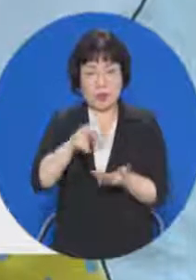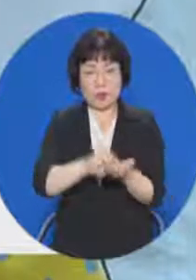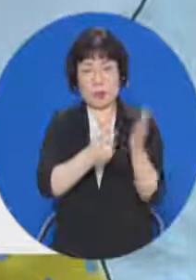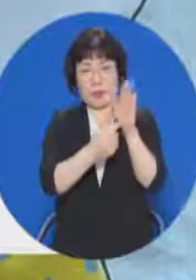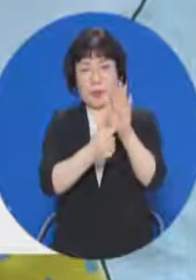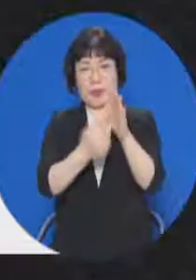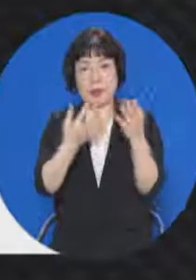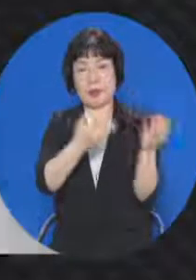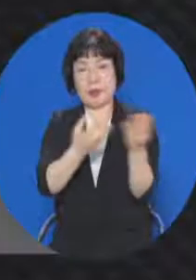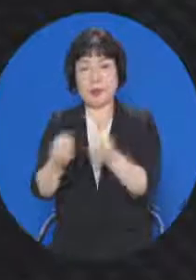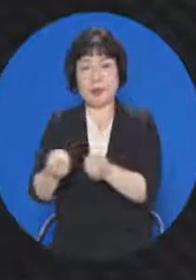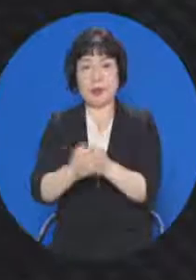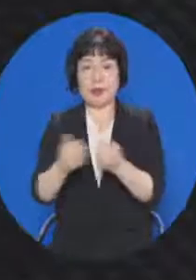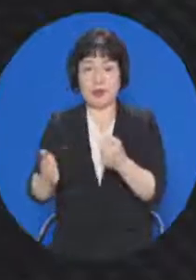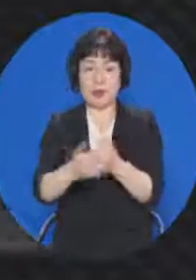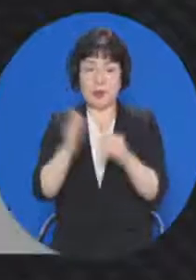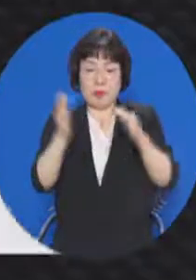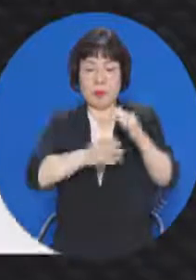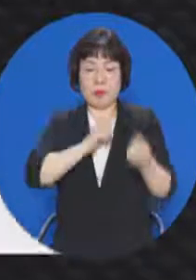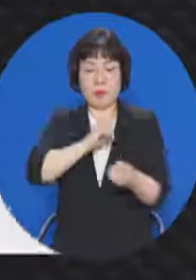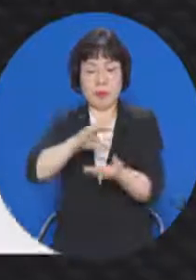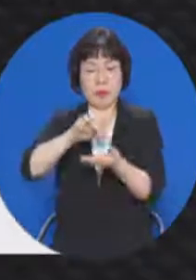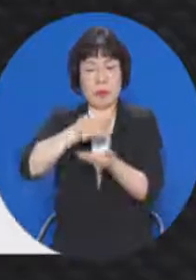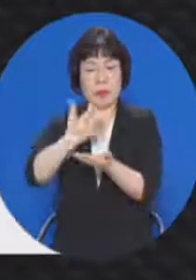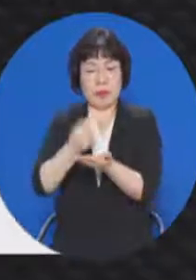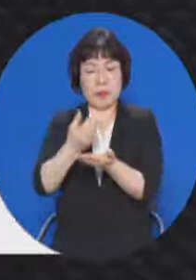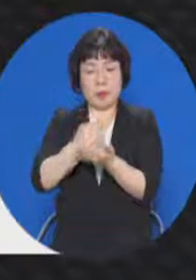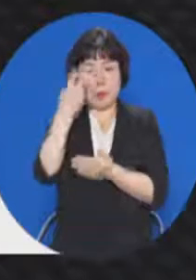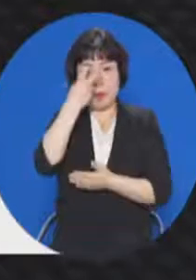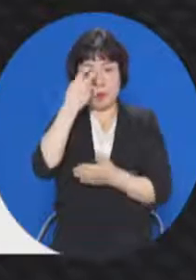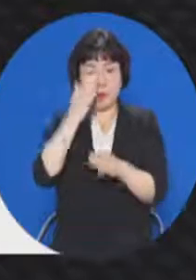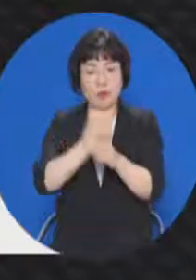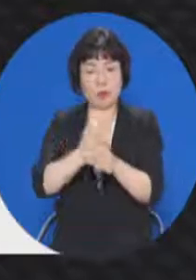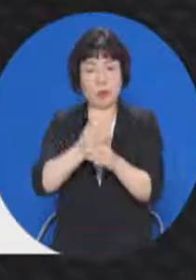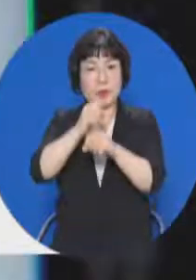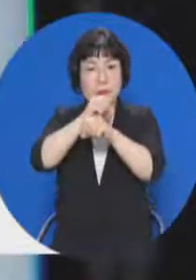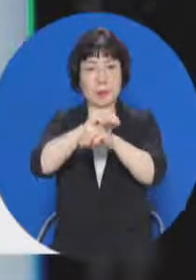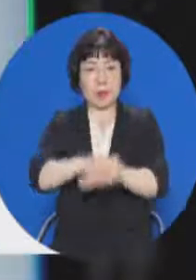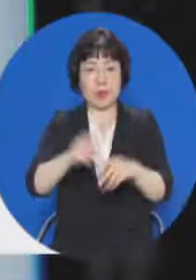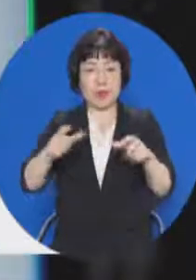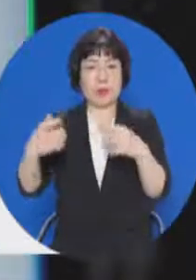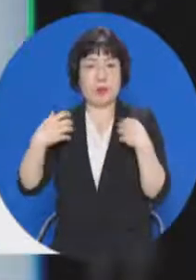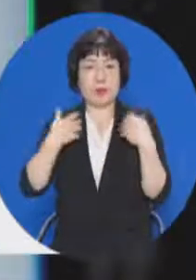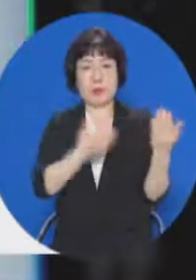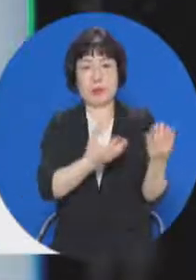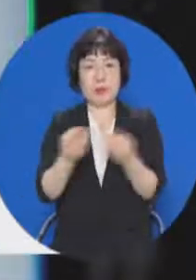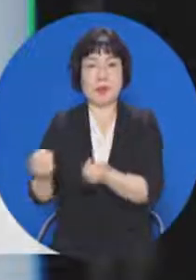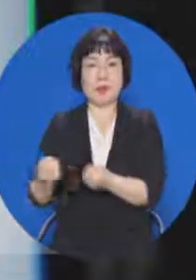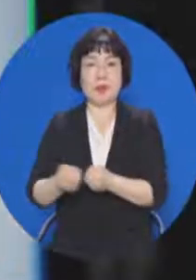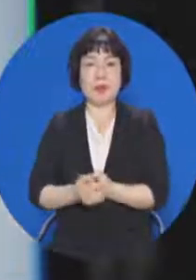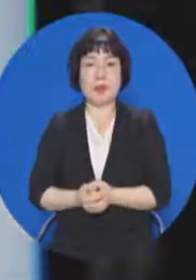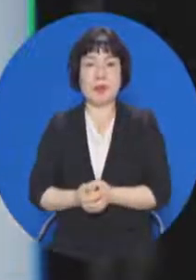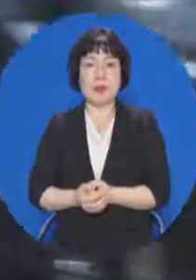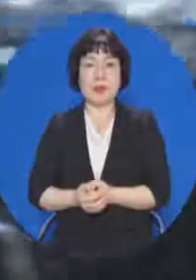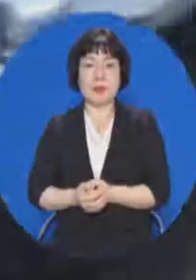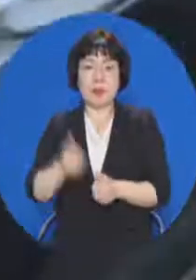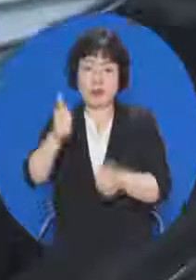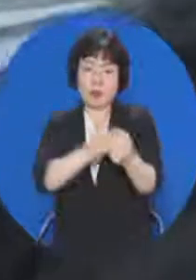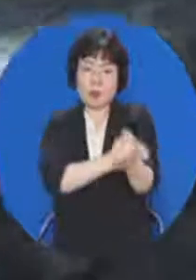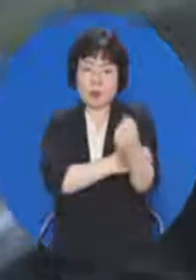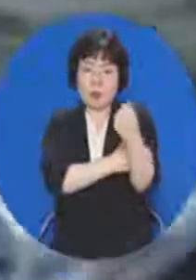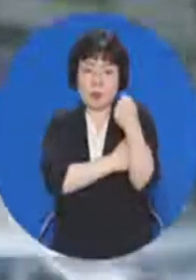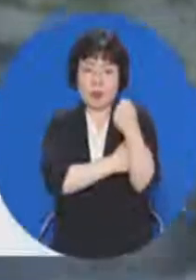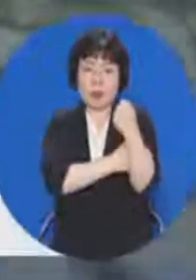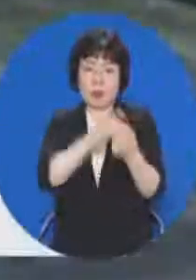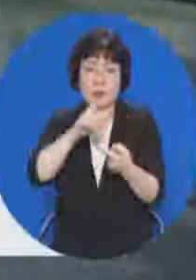않습니다 이 때문에 00 배달앱 출시를 검토했다 백지와 는 지자체도 늘고 있습니다 흠 요 들으라고